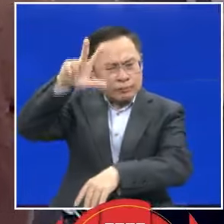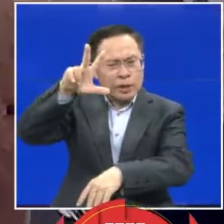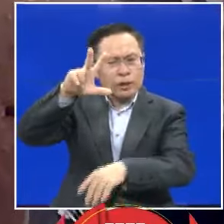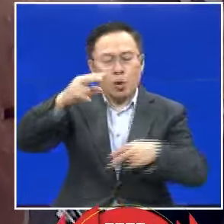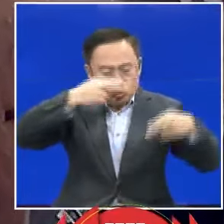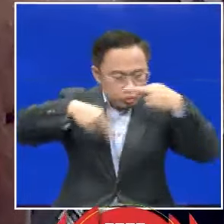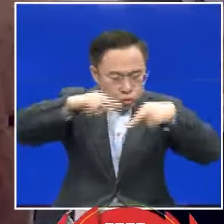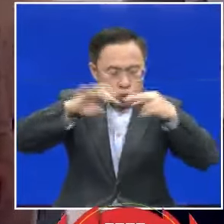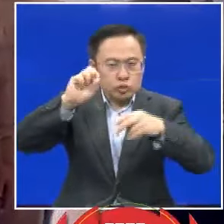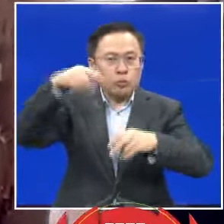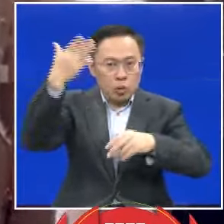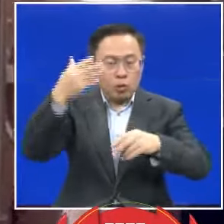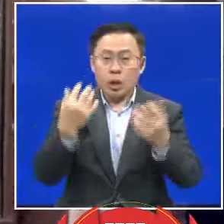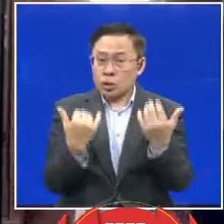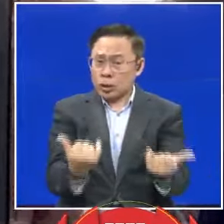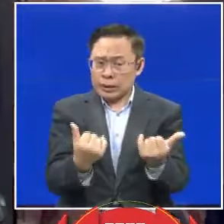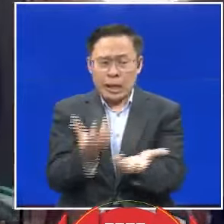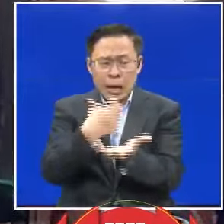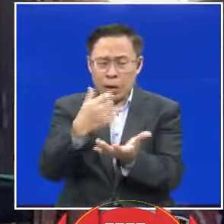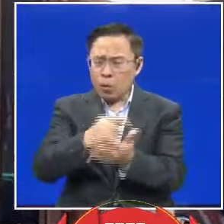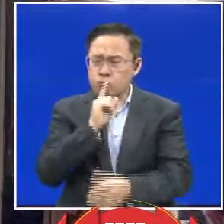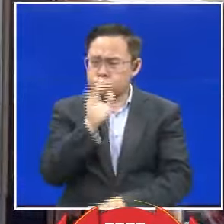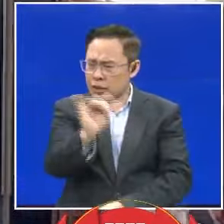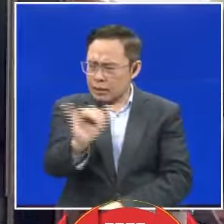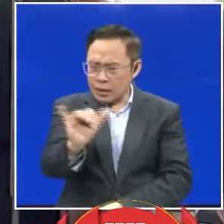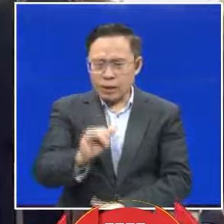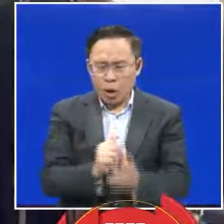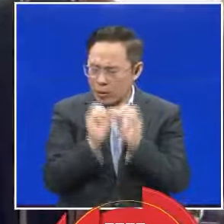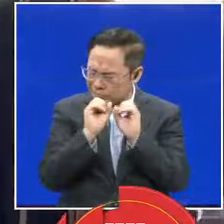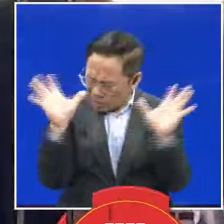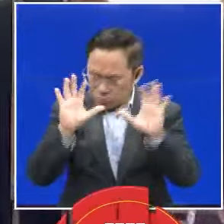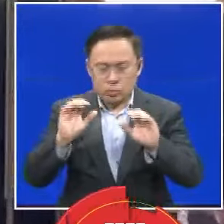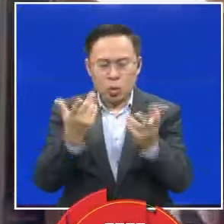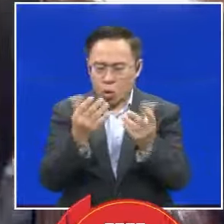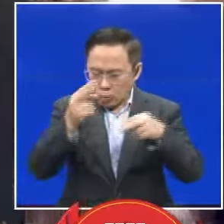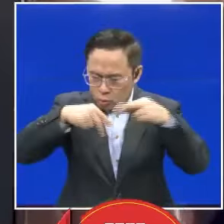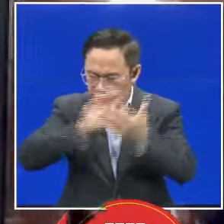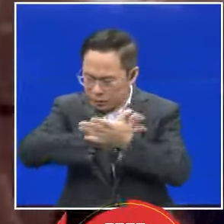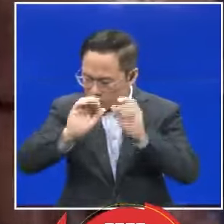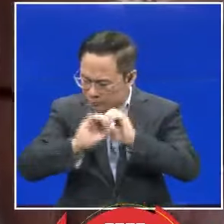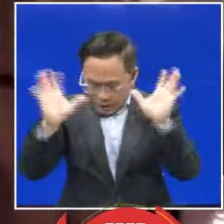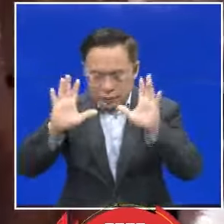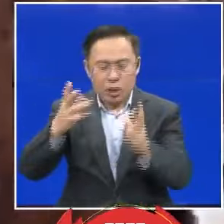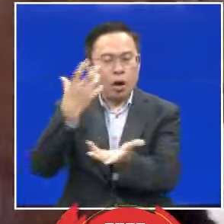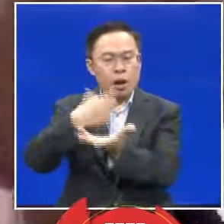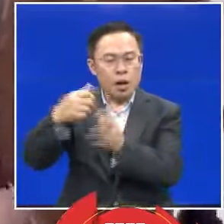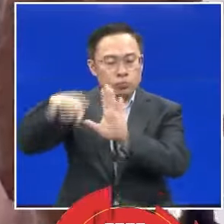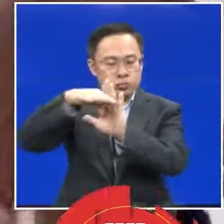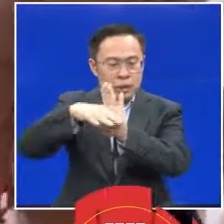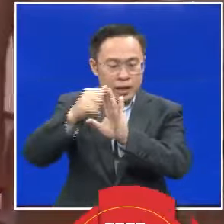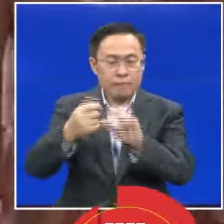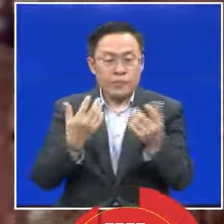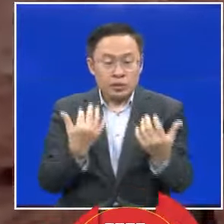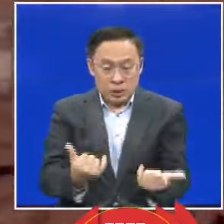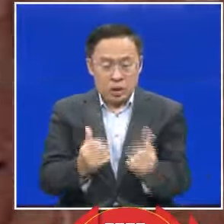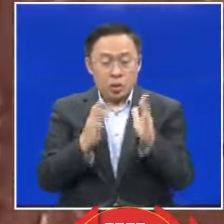รู้ผลคือตอนนี้ถ้าพูดไปเลยเดี๋ยวมันจะคลาดเคลื่อนส่วนอาการผู้รับบาดเจ็บครับทางผบ.ทร.บอกว่าตอนนี้เหลือประม